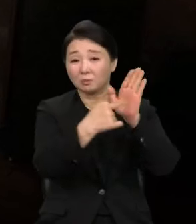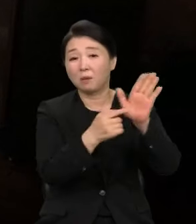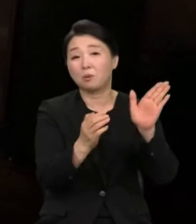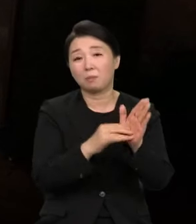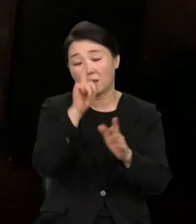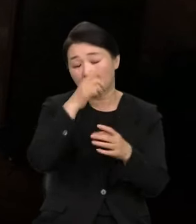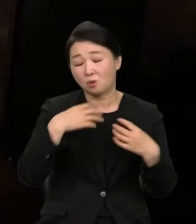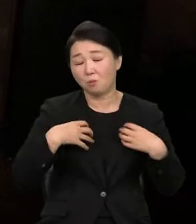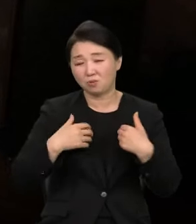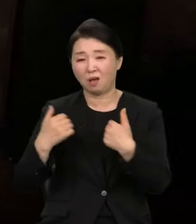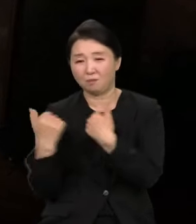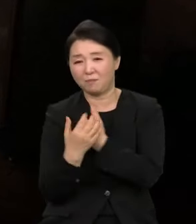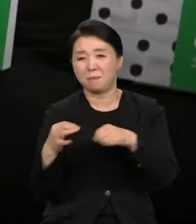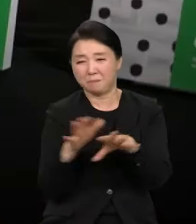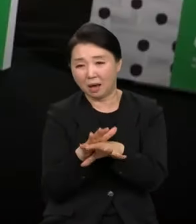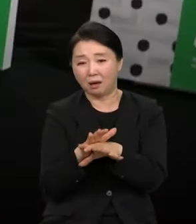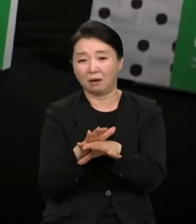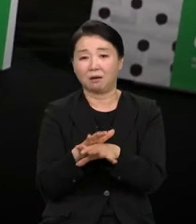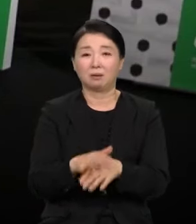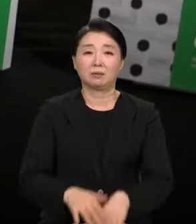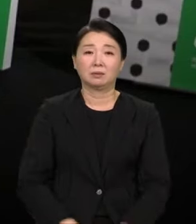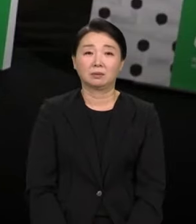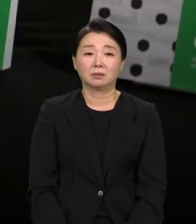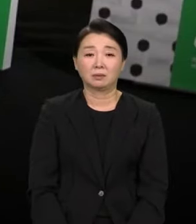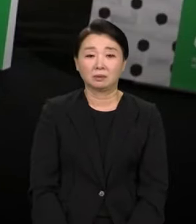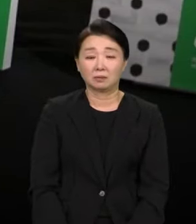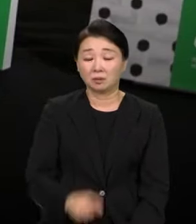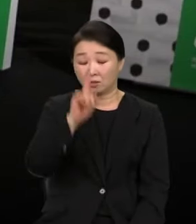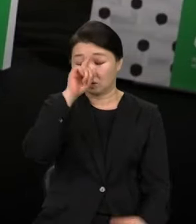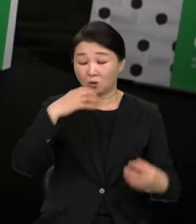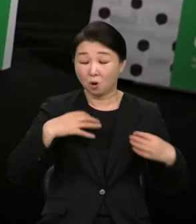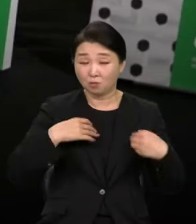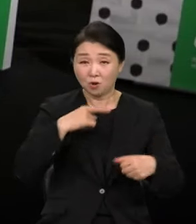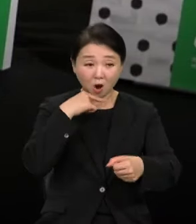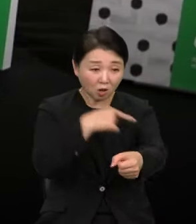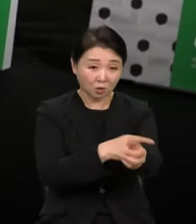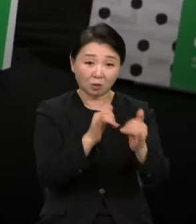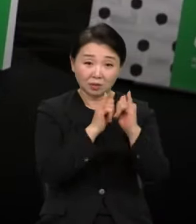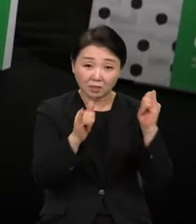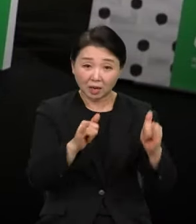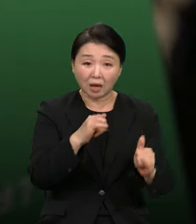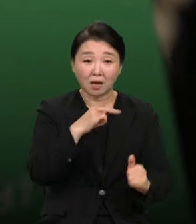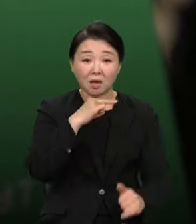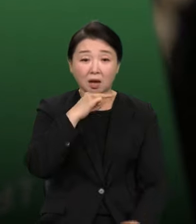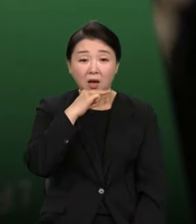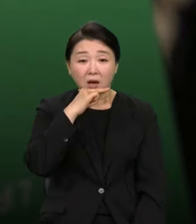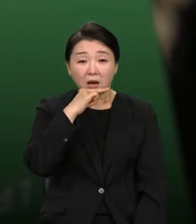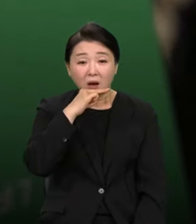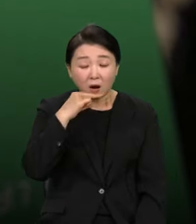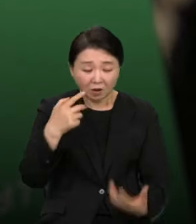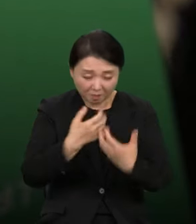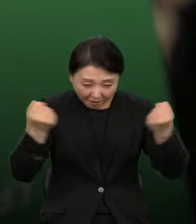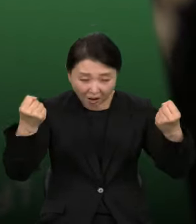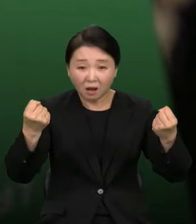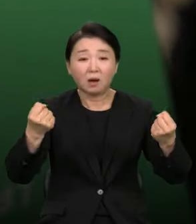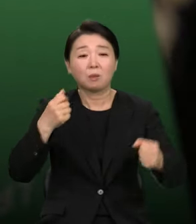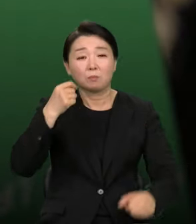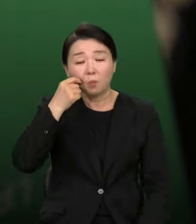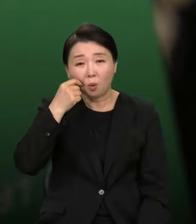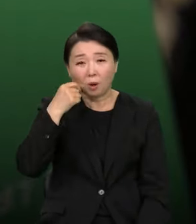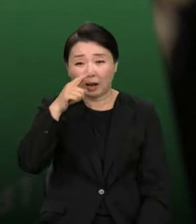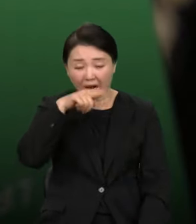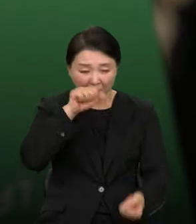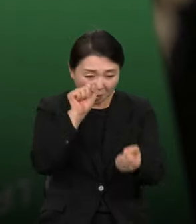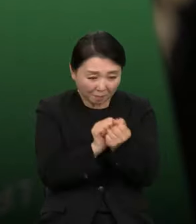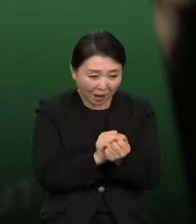정부가이를 해왔다고 지적했습니다 당국이 헌혈자와 혈액제제를 엄격하게 선하지 못했고 감염 사실을